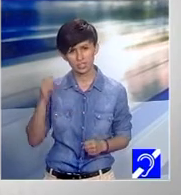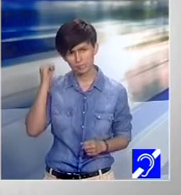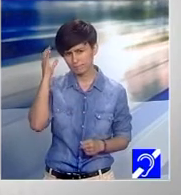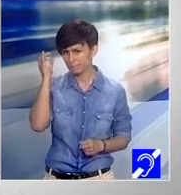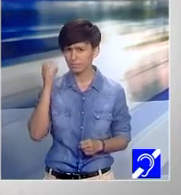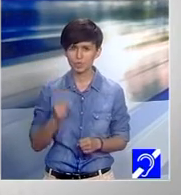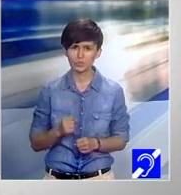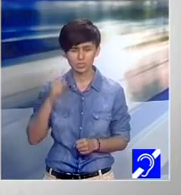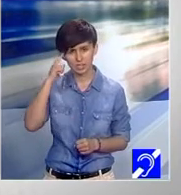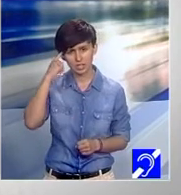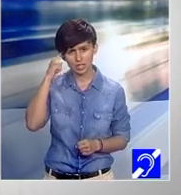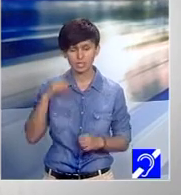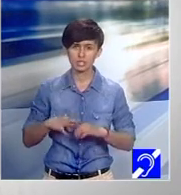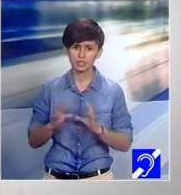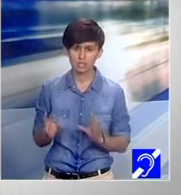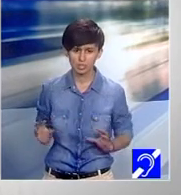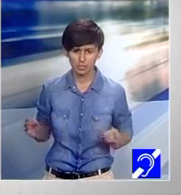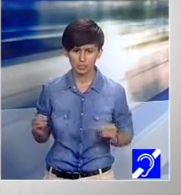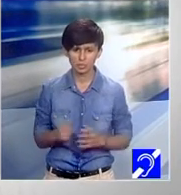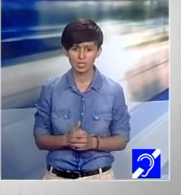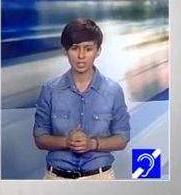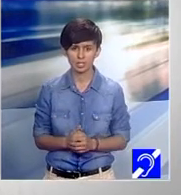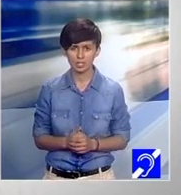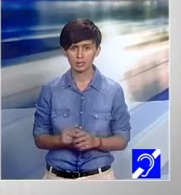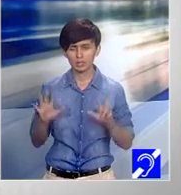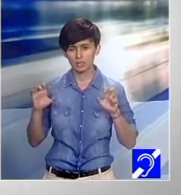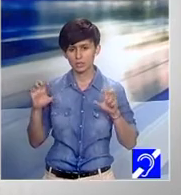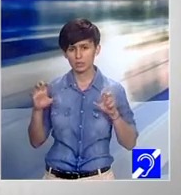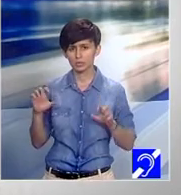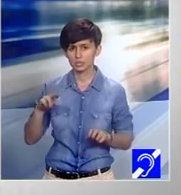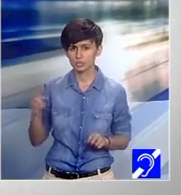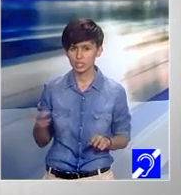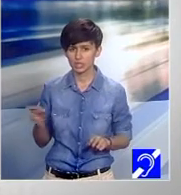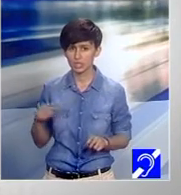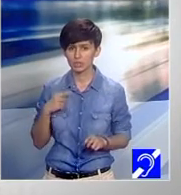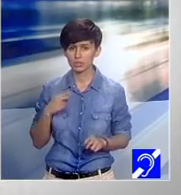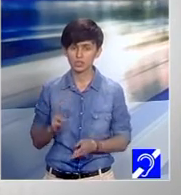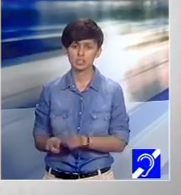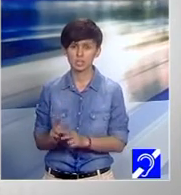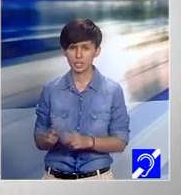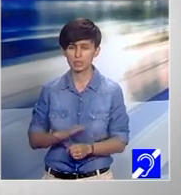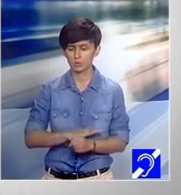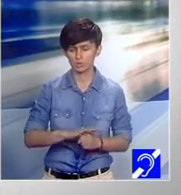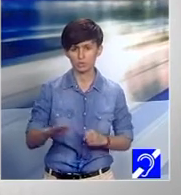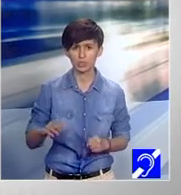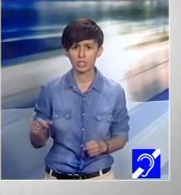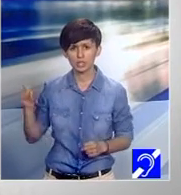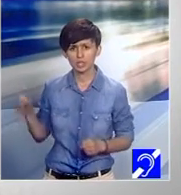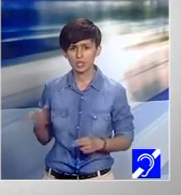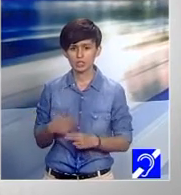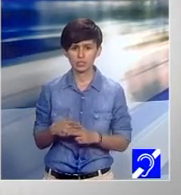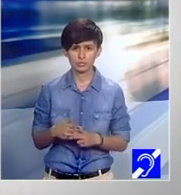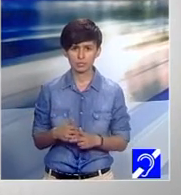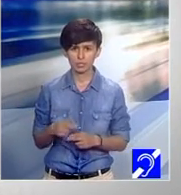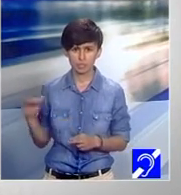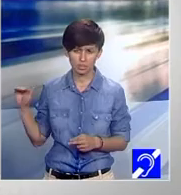care în România, asta vreau să vă întreb, în jur de 800 de euro pe lună este tratamentul complet. complet a unui copil bolnav pe CAU. Nici o